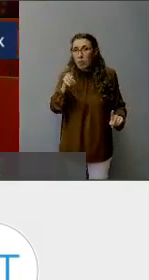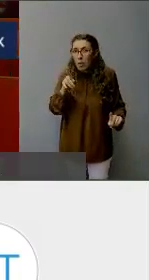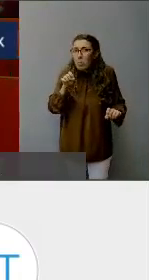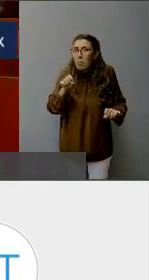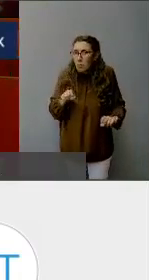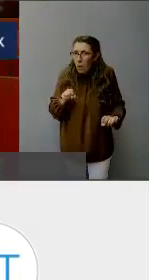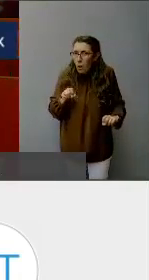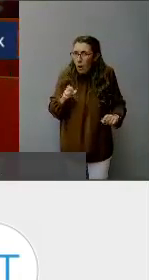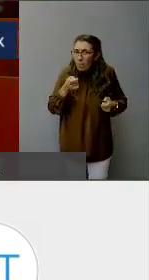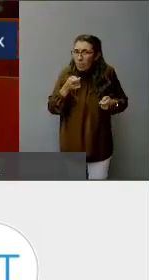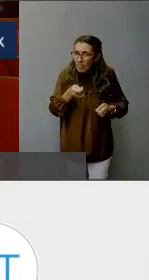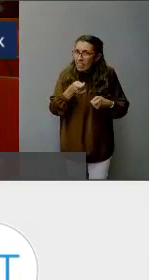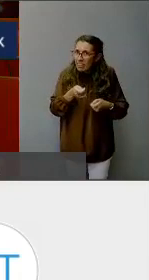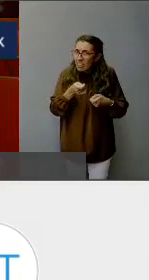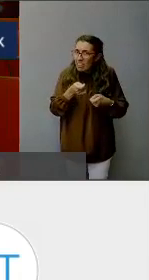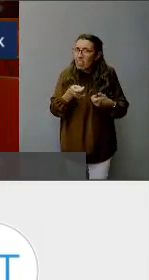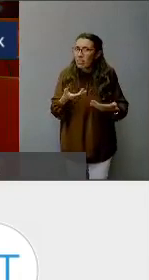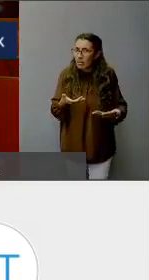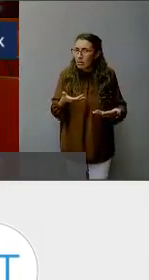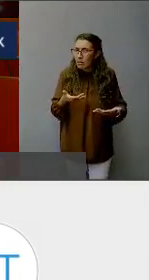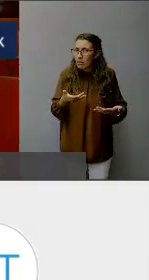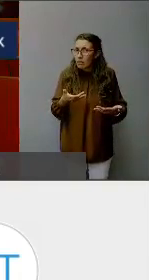provare a fare qualcosa